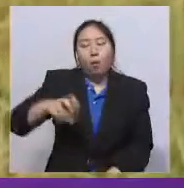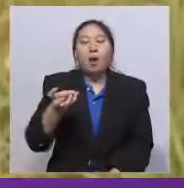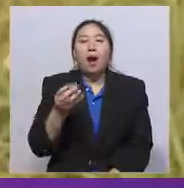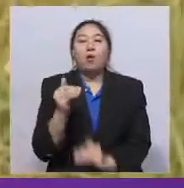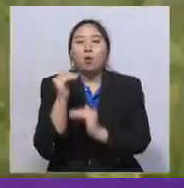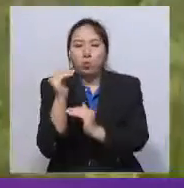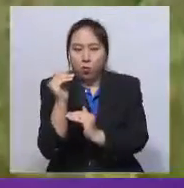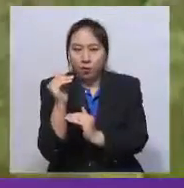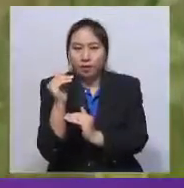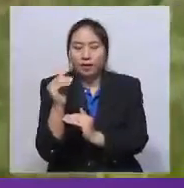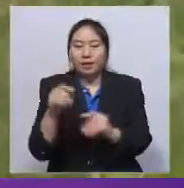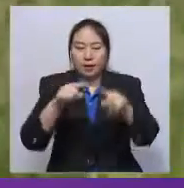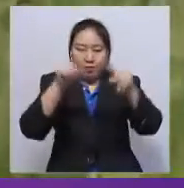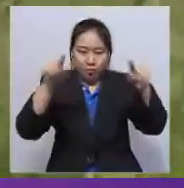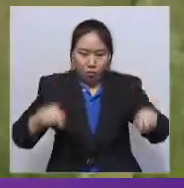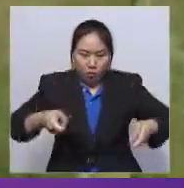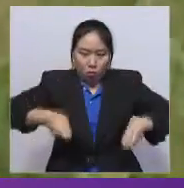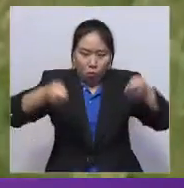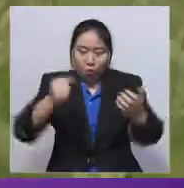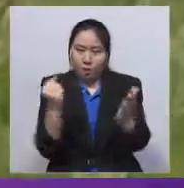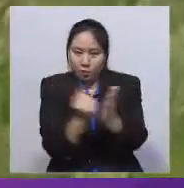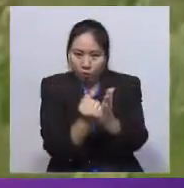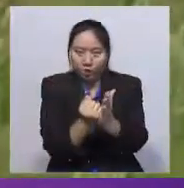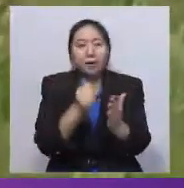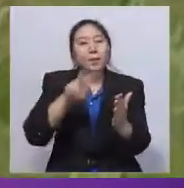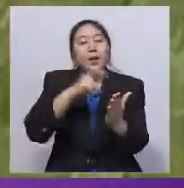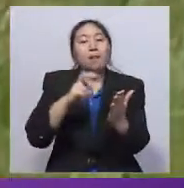าวจะกำหนดตราบนถุงบรรจุพันธุ์ข้าวโดยใช้เ